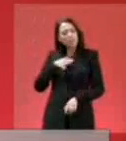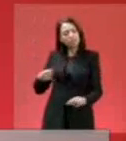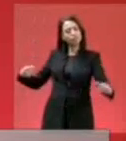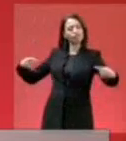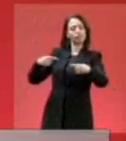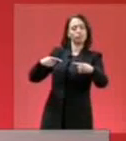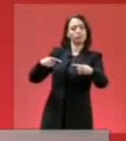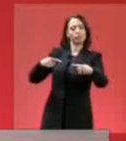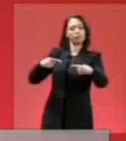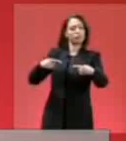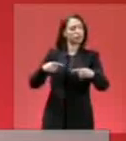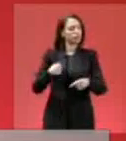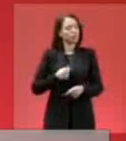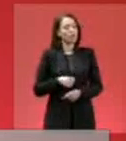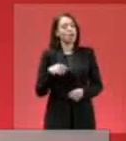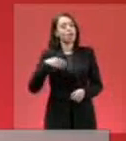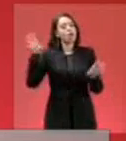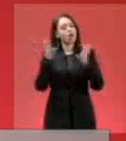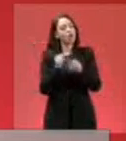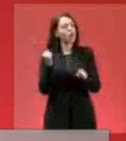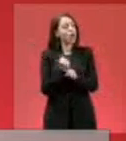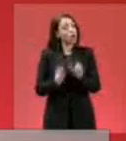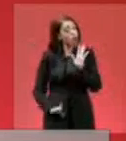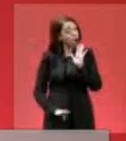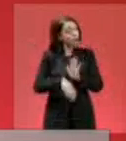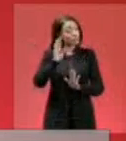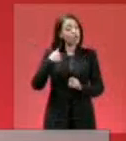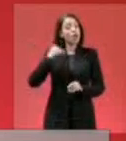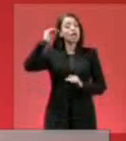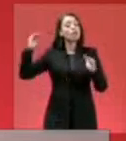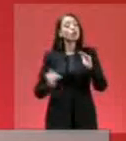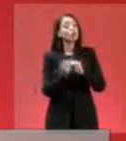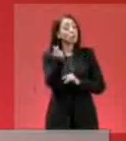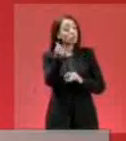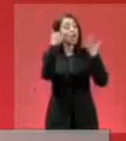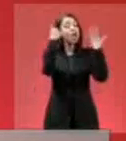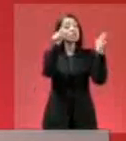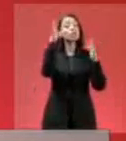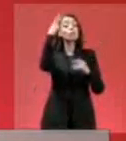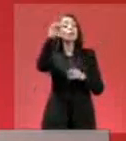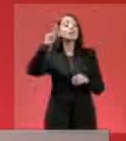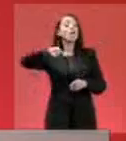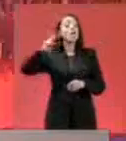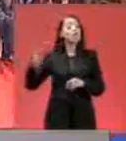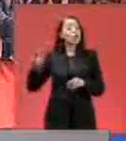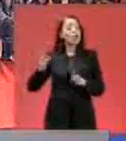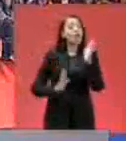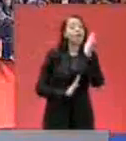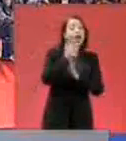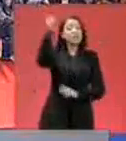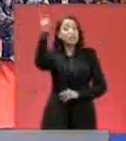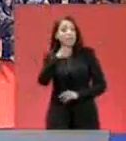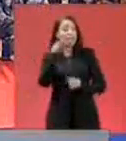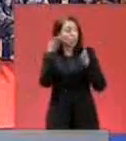Καταπολεμήσαμε την αδήλωτη εργασία, αυξήσαμε τον κατώτατο μισθό στα 650 ευρώ, 11% εκεί